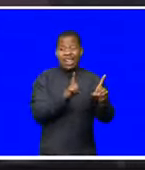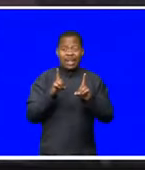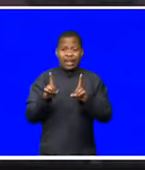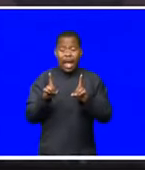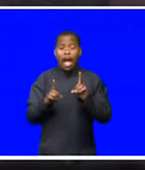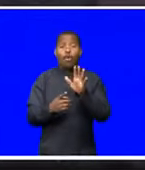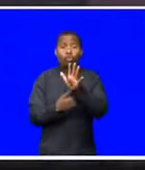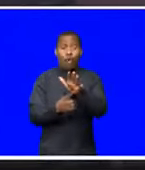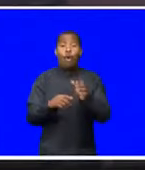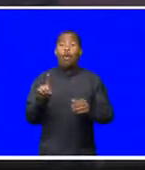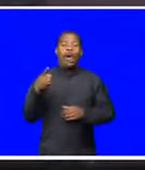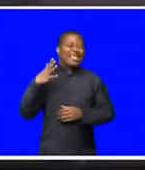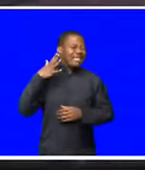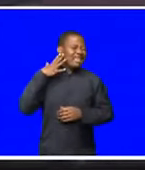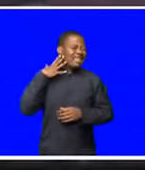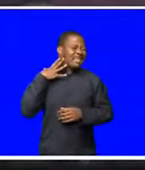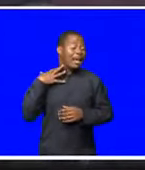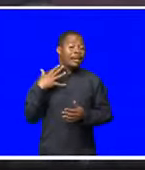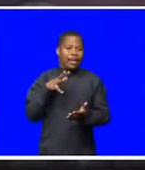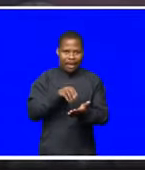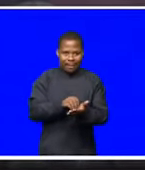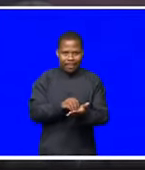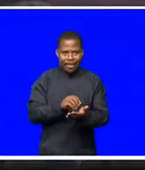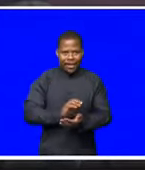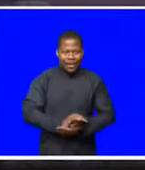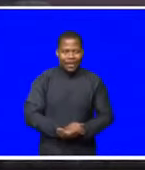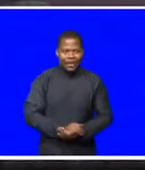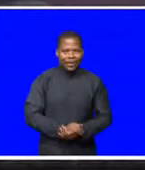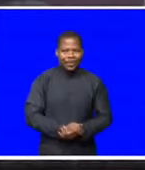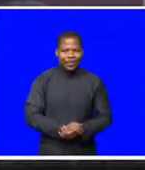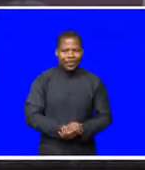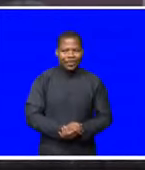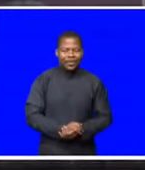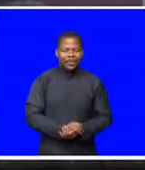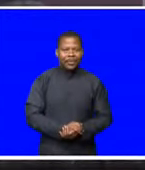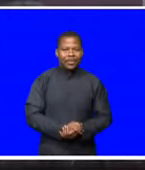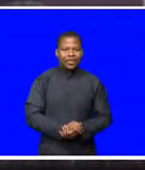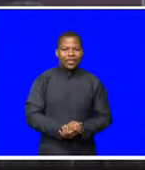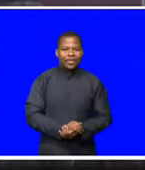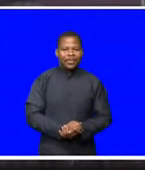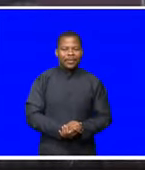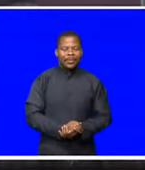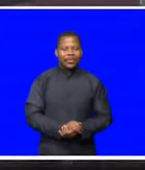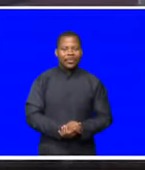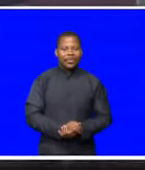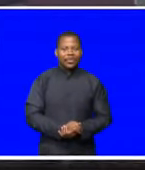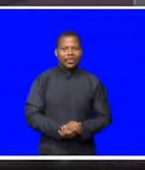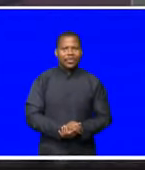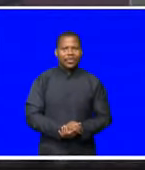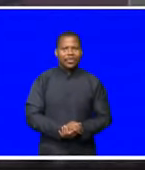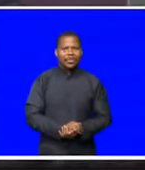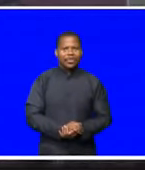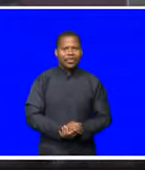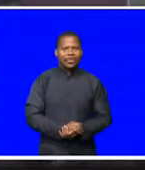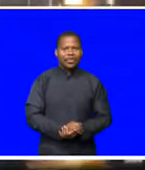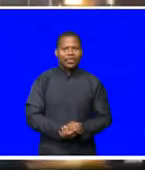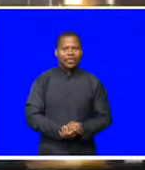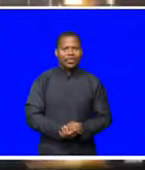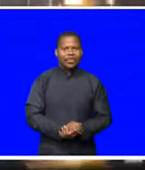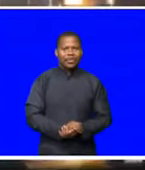pheceleti u-stressed Tindzabeni Eswatini TV kubika Themkosi Mavimbela titfombe ngombongo wadube